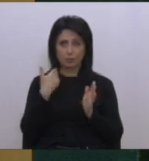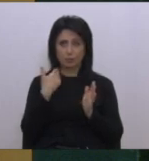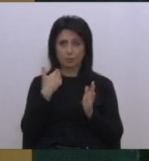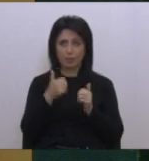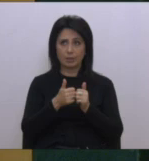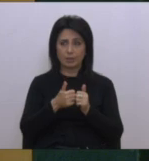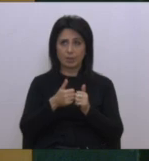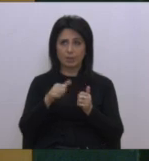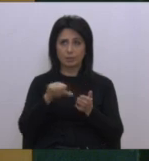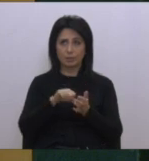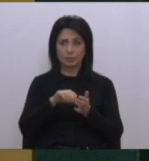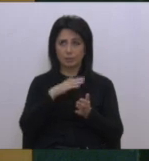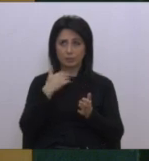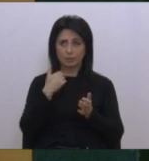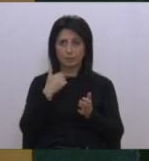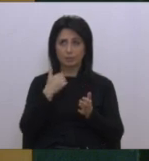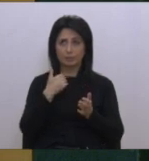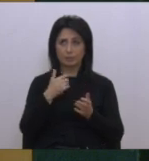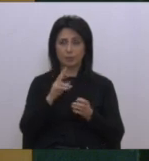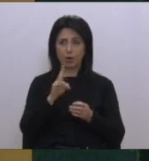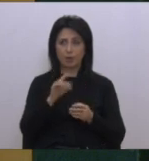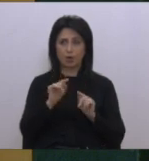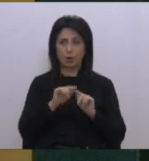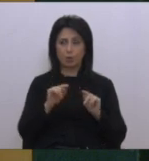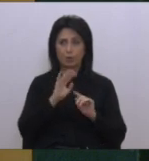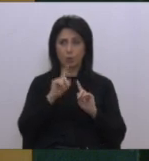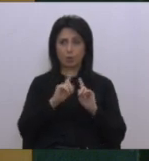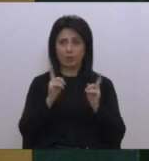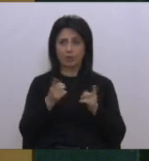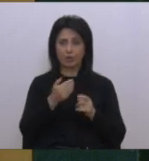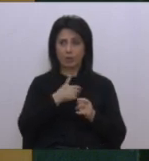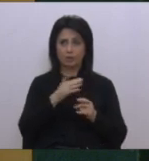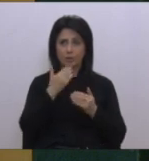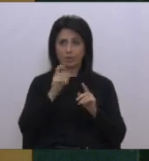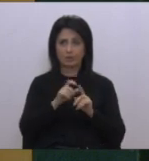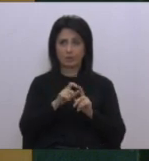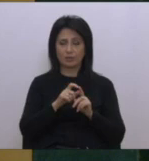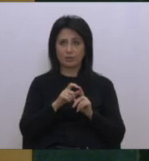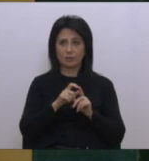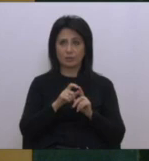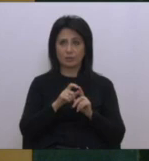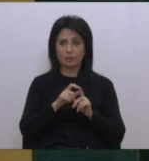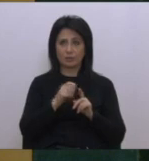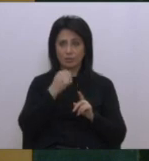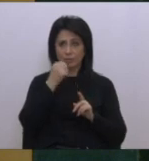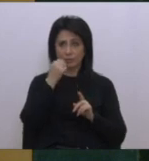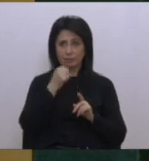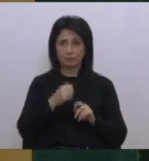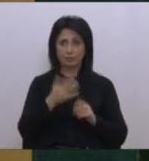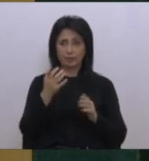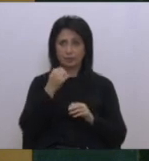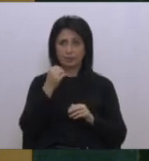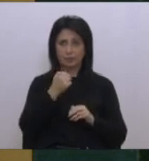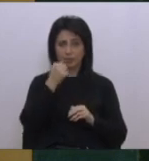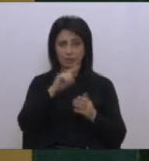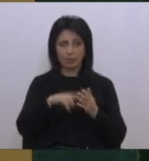aris tanamokhsenebul sarsvos kamosvla komitetebs opozitsias umnolesobas sarsvos daskunts sitqva tuksurt. Madloba, didi madloba.